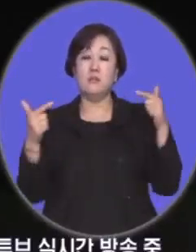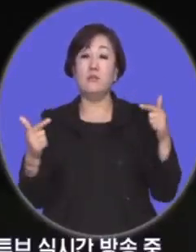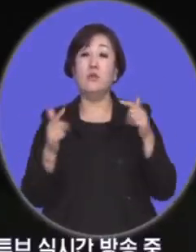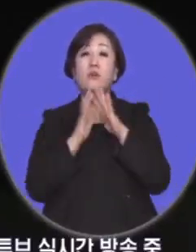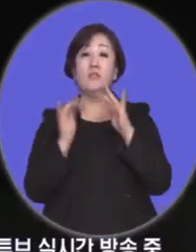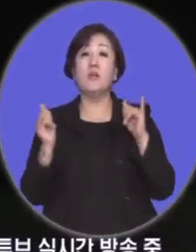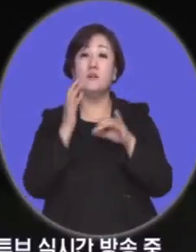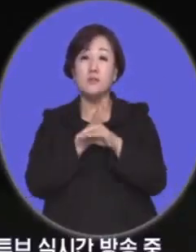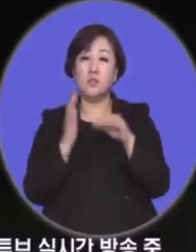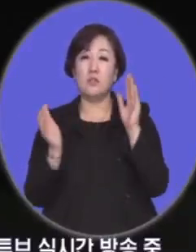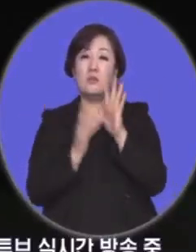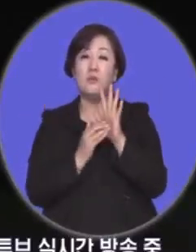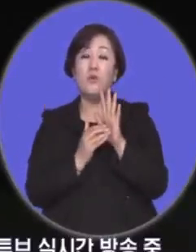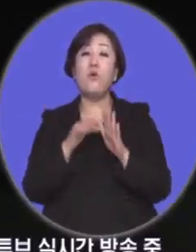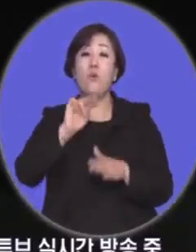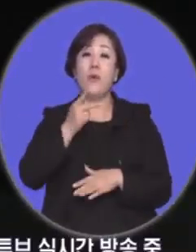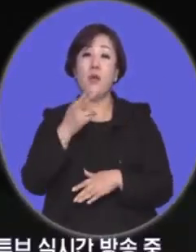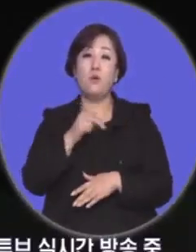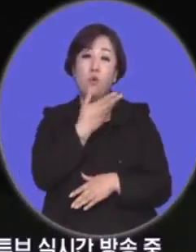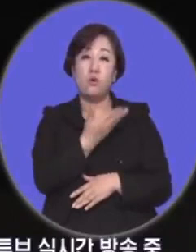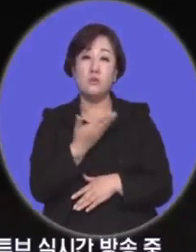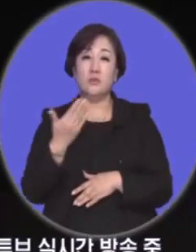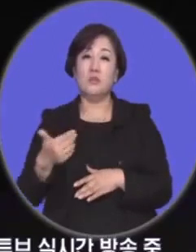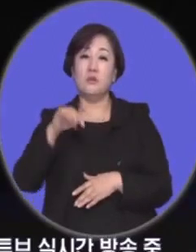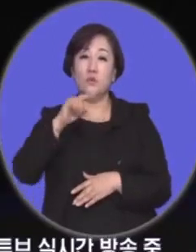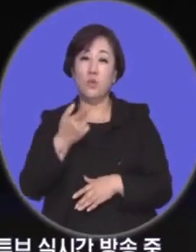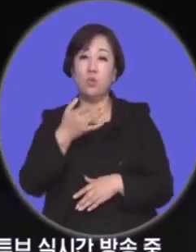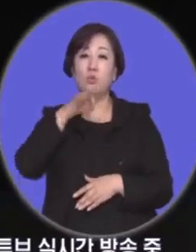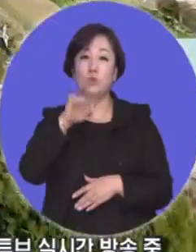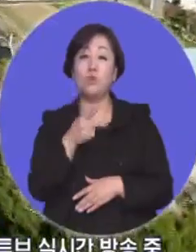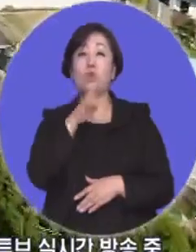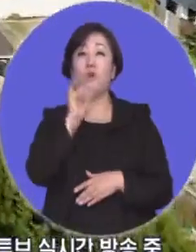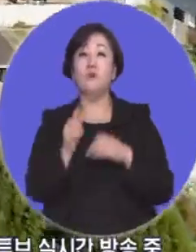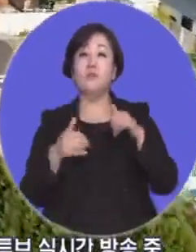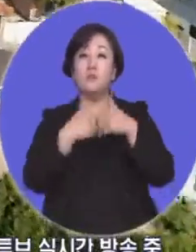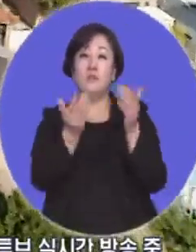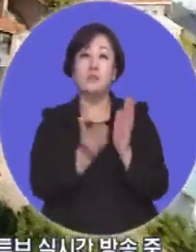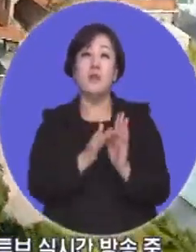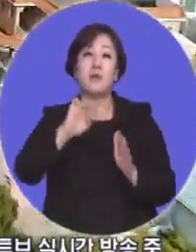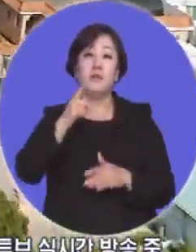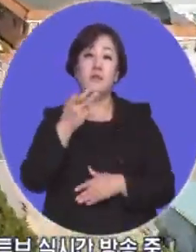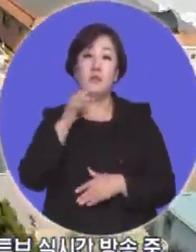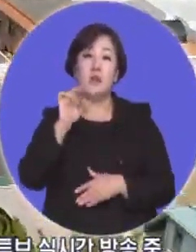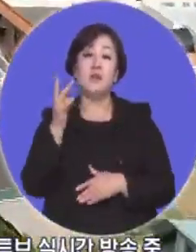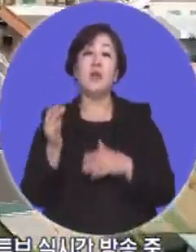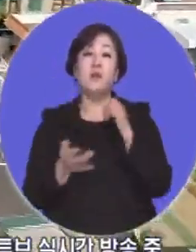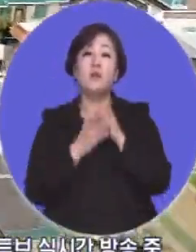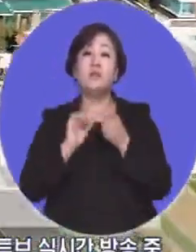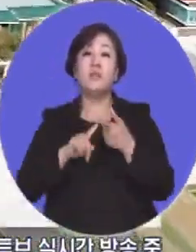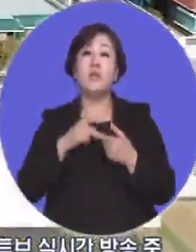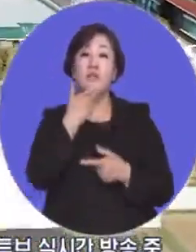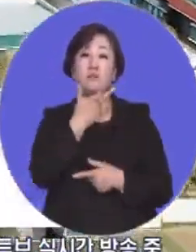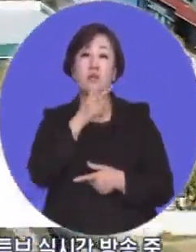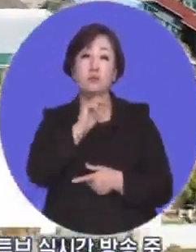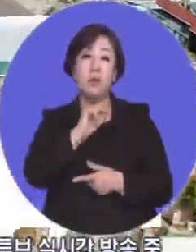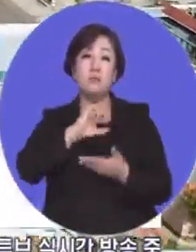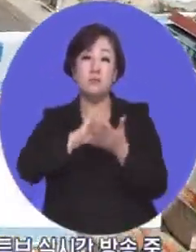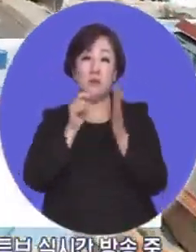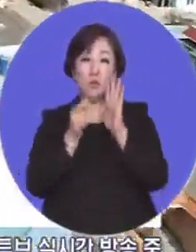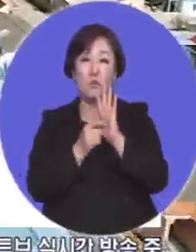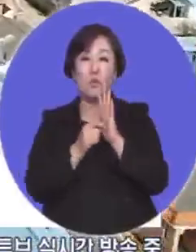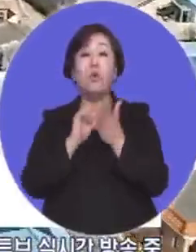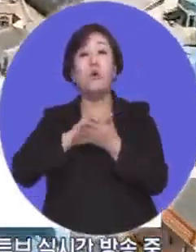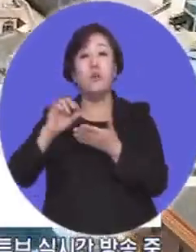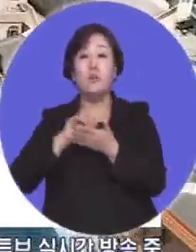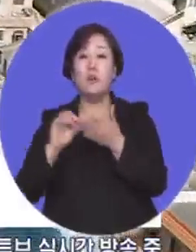예. 매곡천 변에 위치한 농서권역 상계동 인구는 현재 12만여 명에